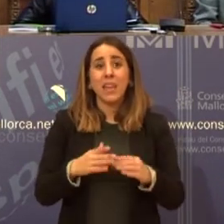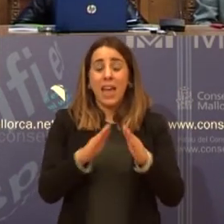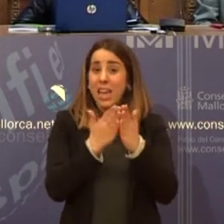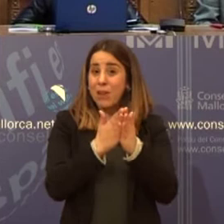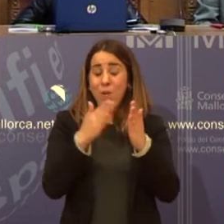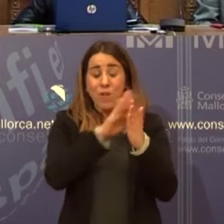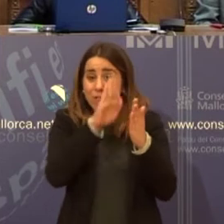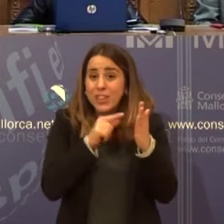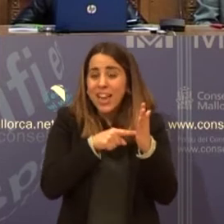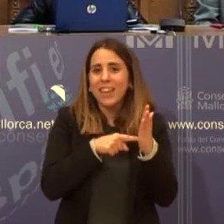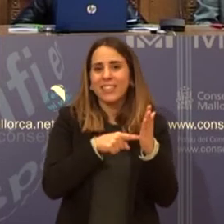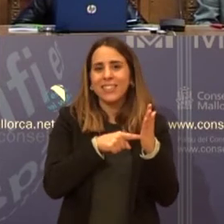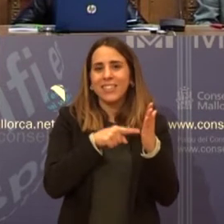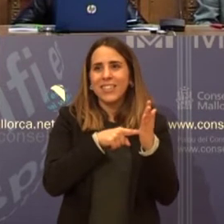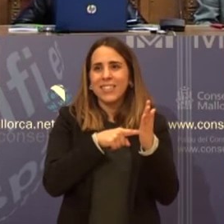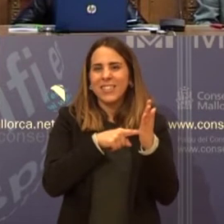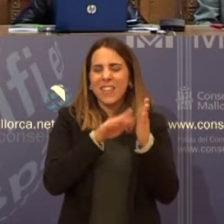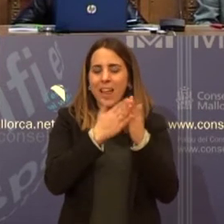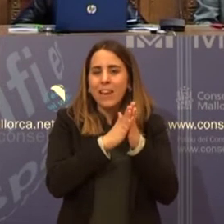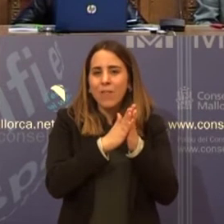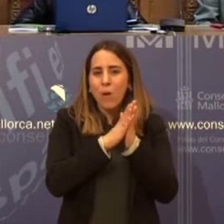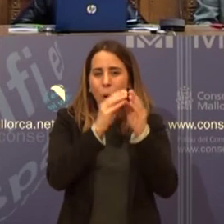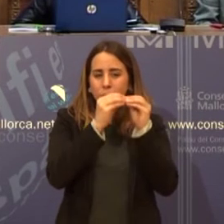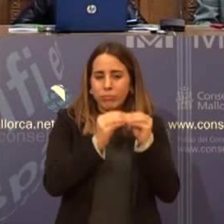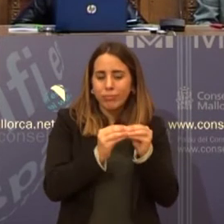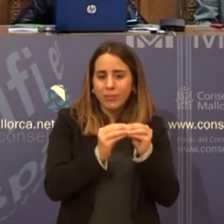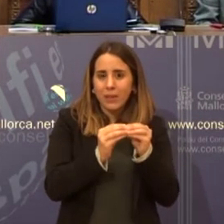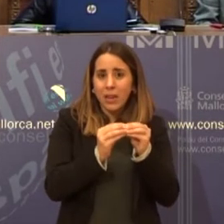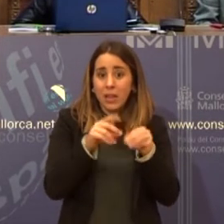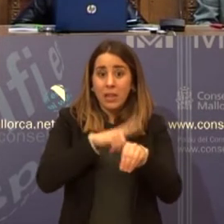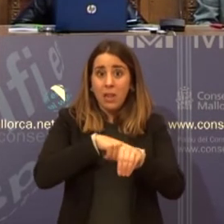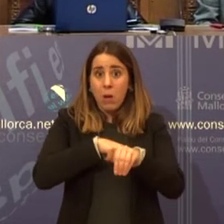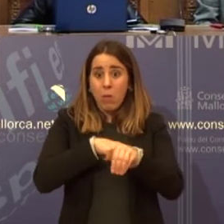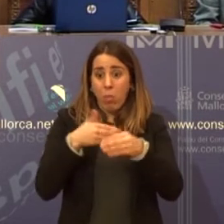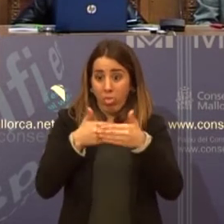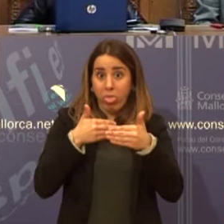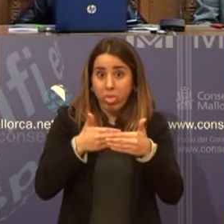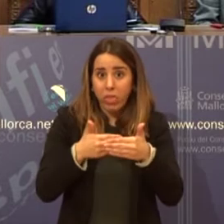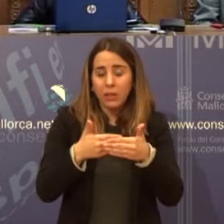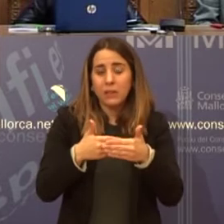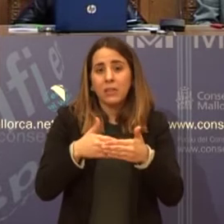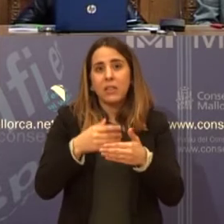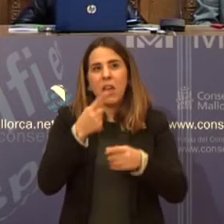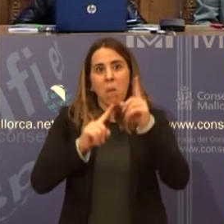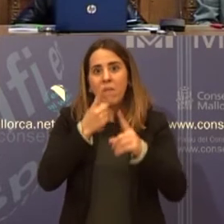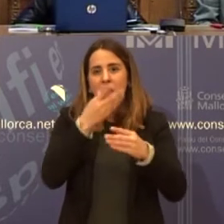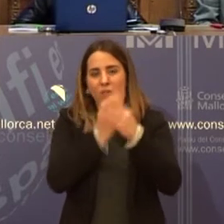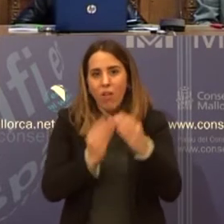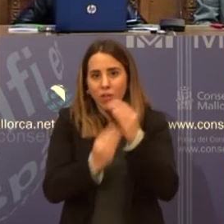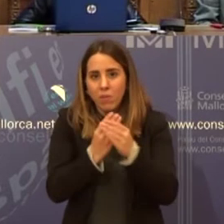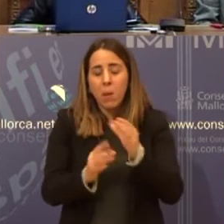El resultat final del llibre s'ha fet en molt poc temps i a vegades passa que hi ha errades. En aquest